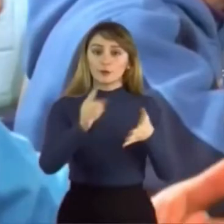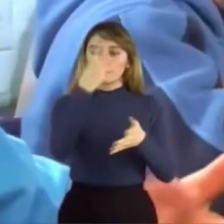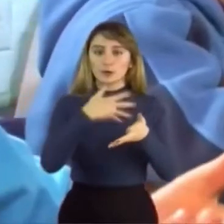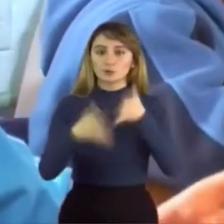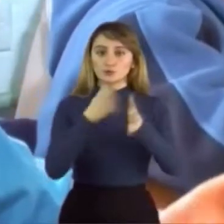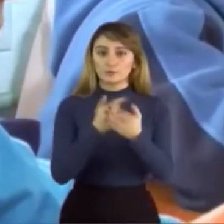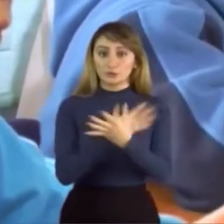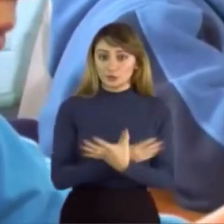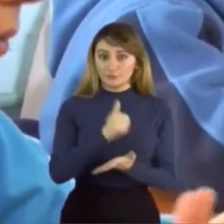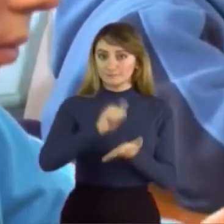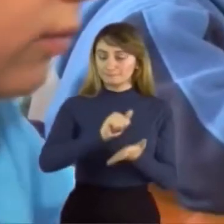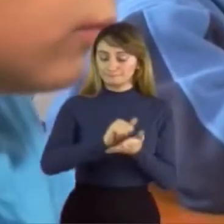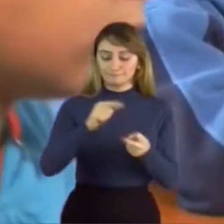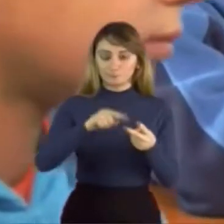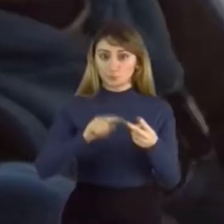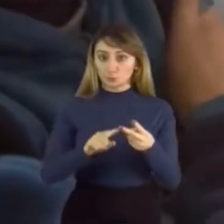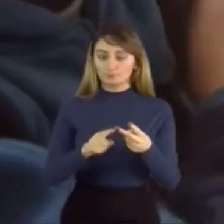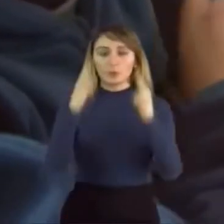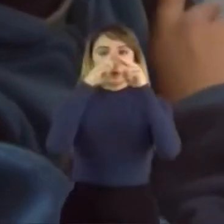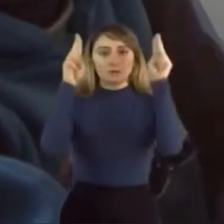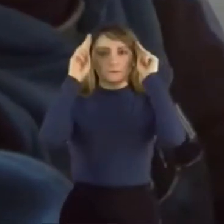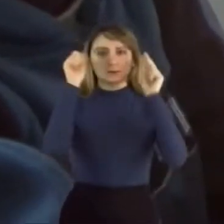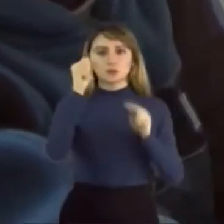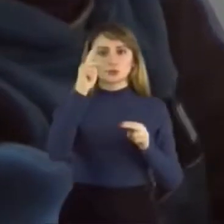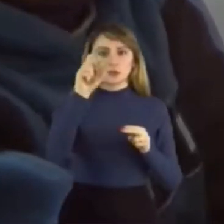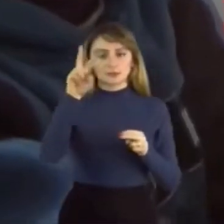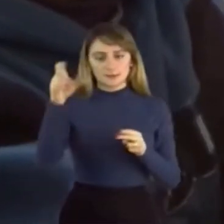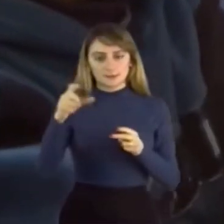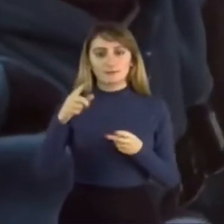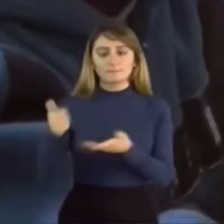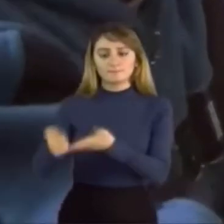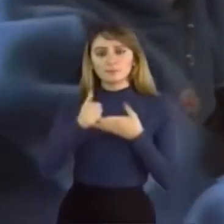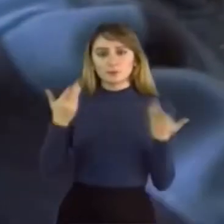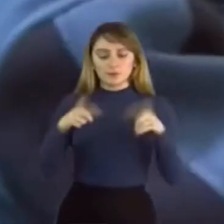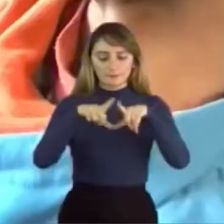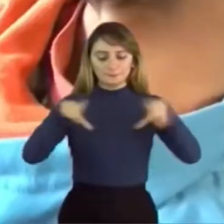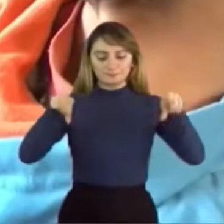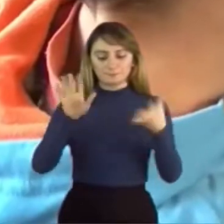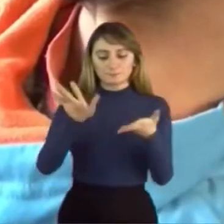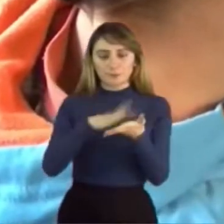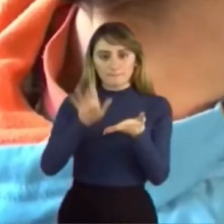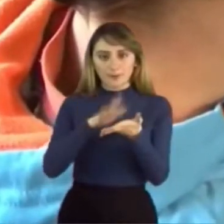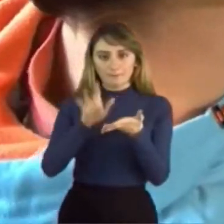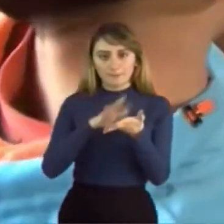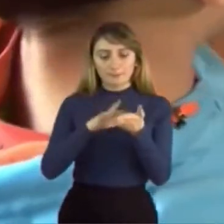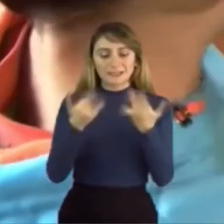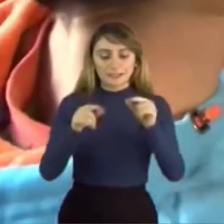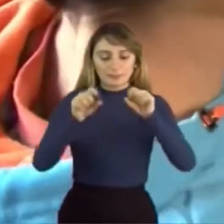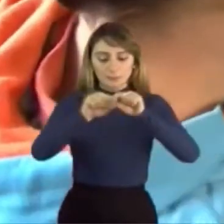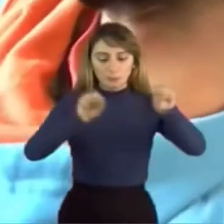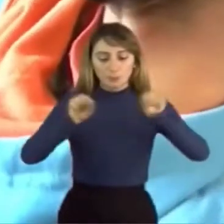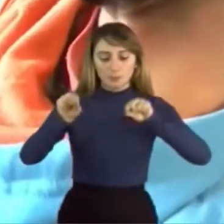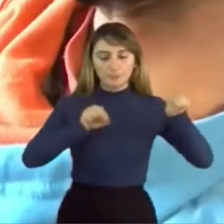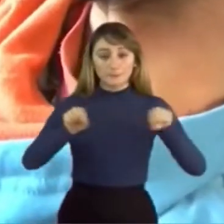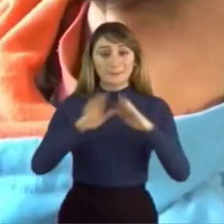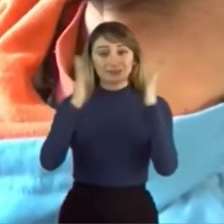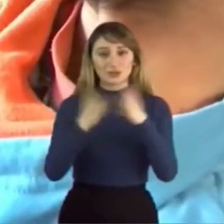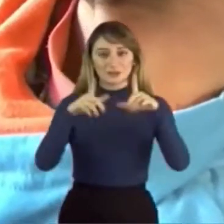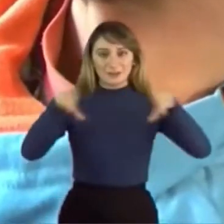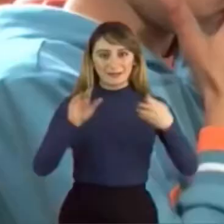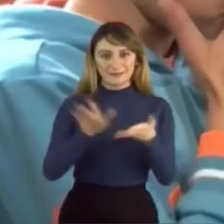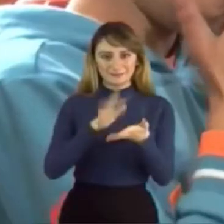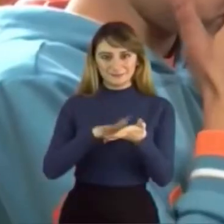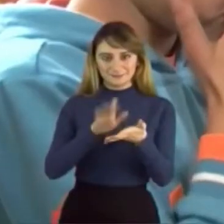dëgjojnë do të ofrojë asistencën pedagogjike për ndërtimin e kësaj platforme dhe do të bëjë të mundur testimin dhe korrektimin e saj